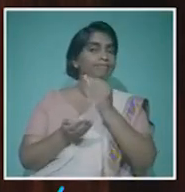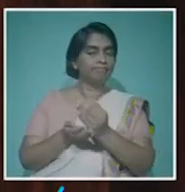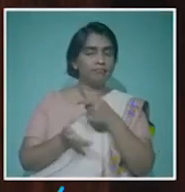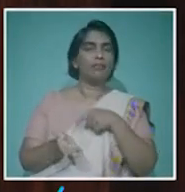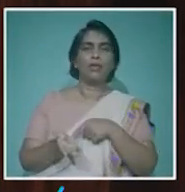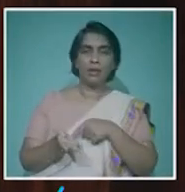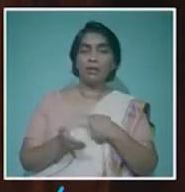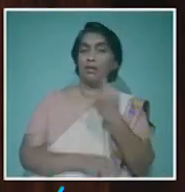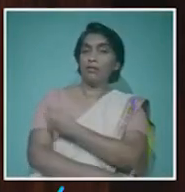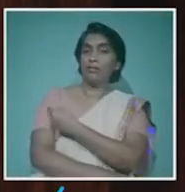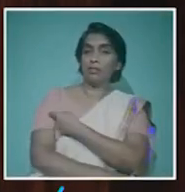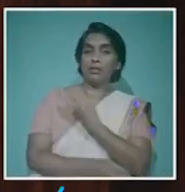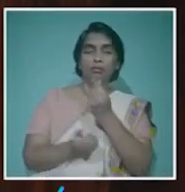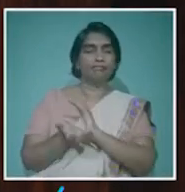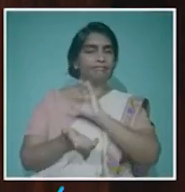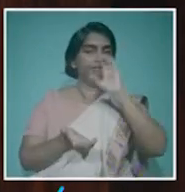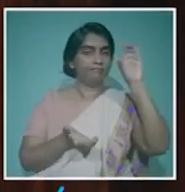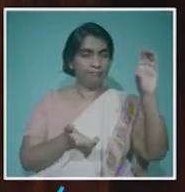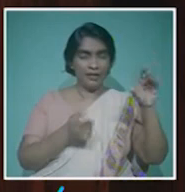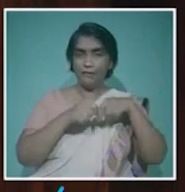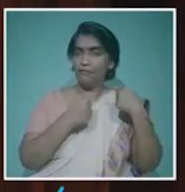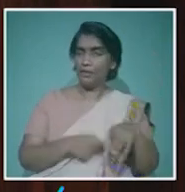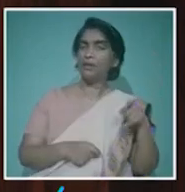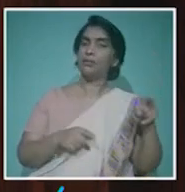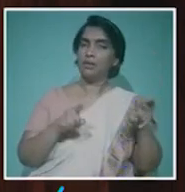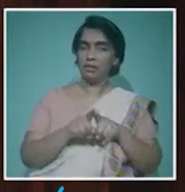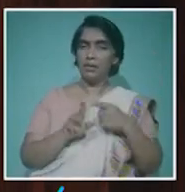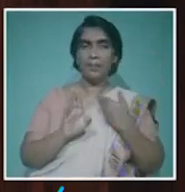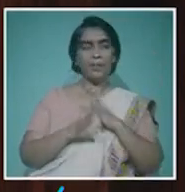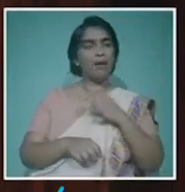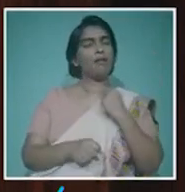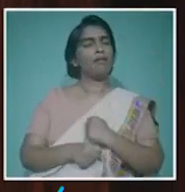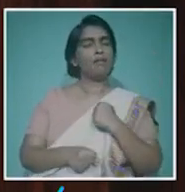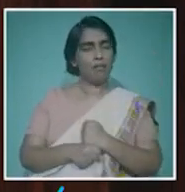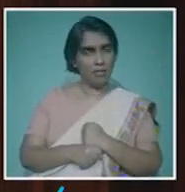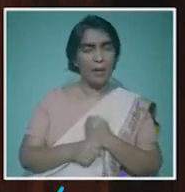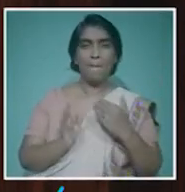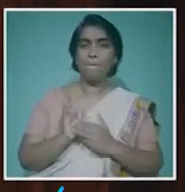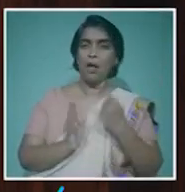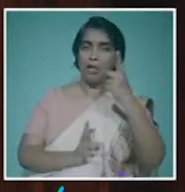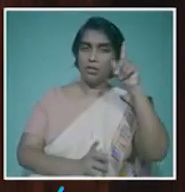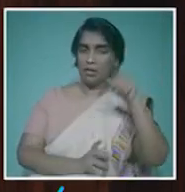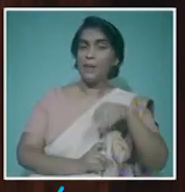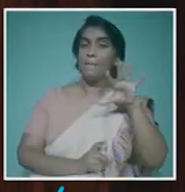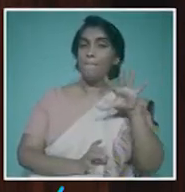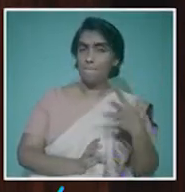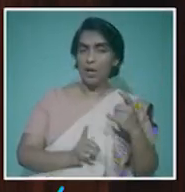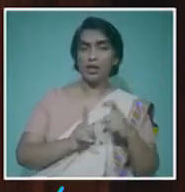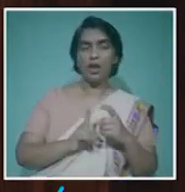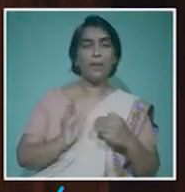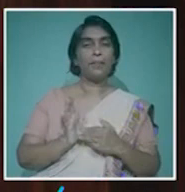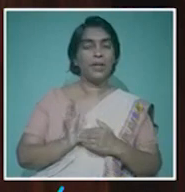අපි එන්නත සදා විශාල මුදලක් වේදම් කළා. ඒ වගේම තමයි පසුගිය රජය මිලියන 12500ක් ඩොලර්